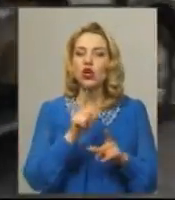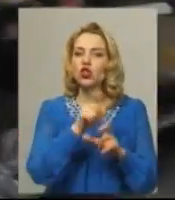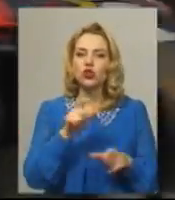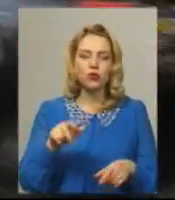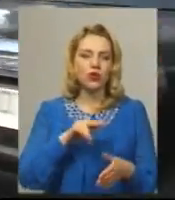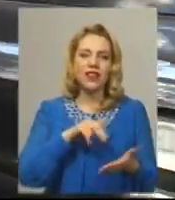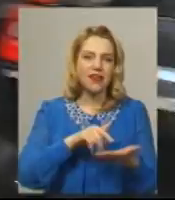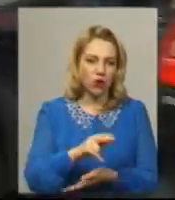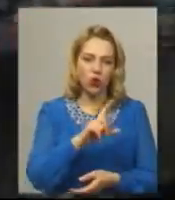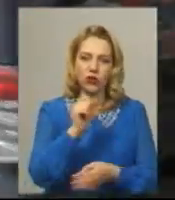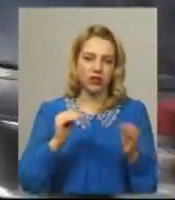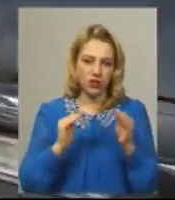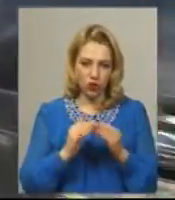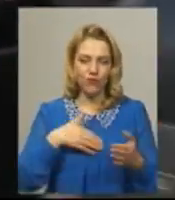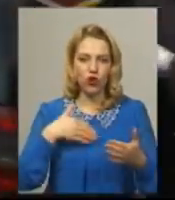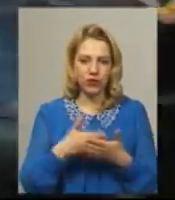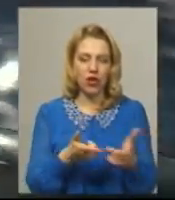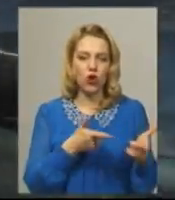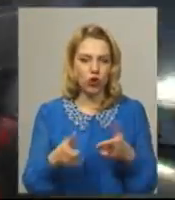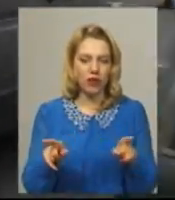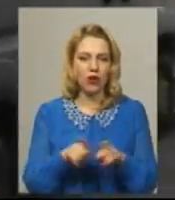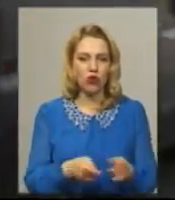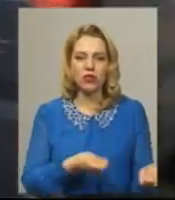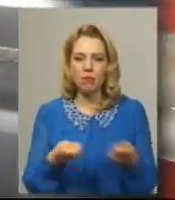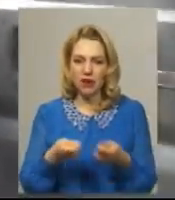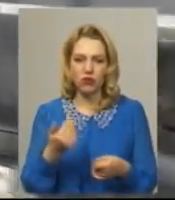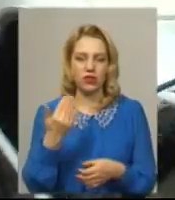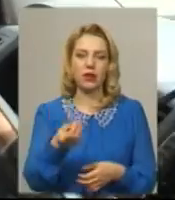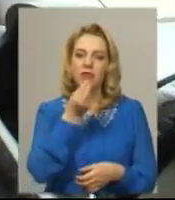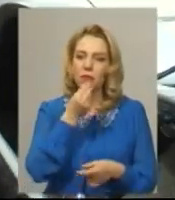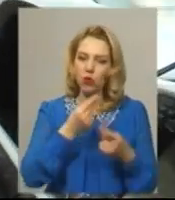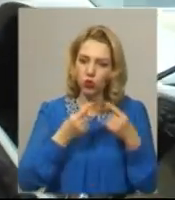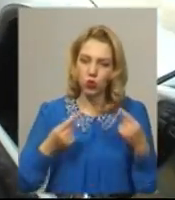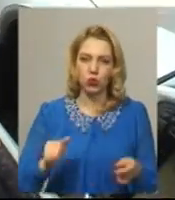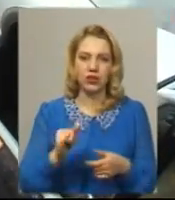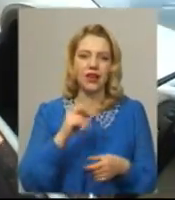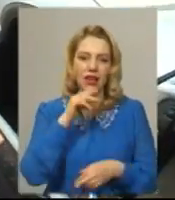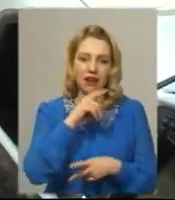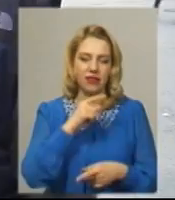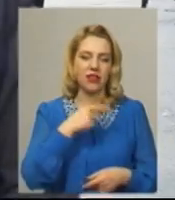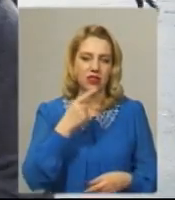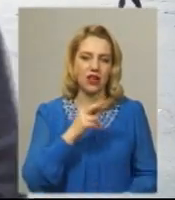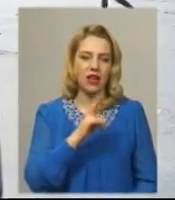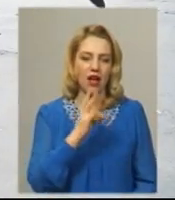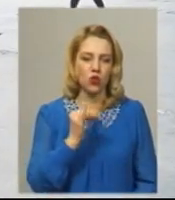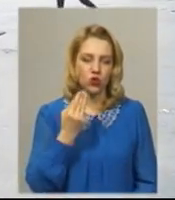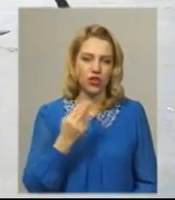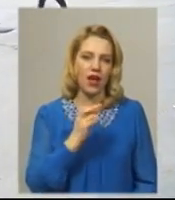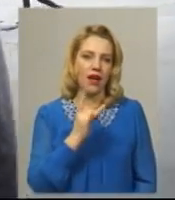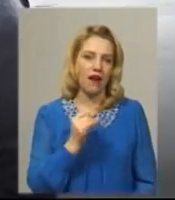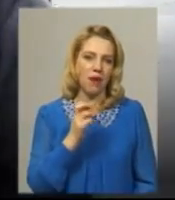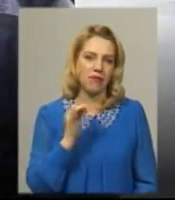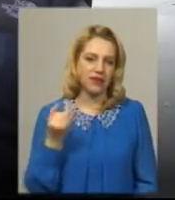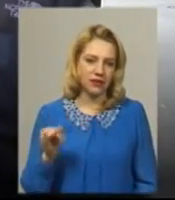дому, волонтери з організації готові також привозити їм і продукти, і ліки, каже Януш Рабєй. У нас на